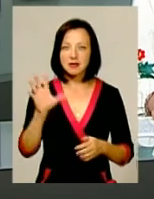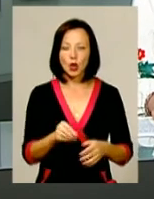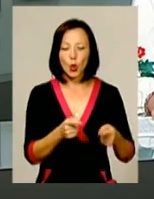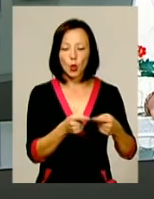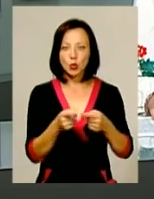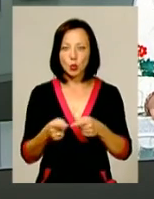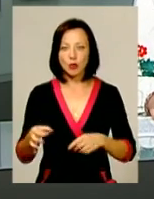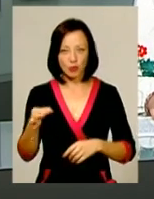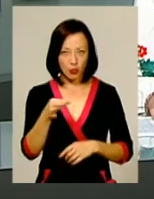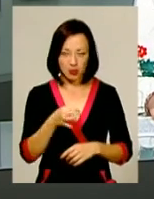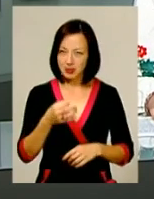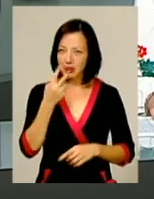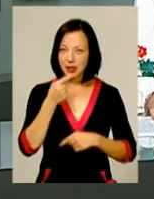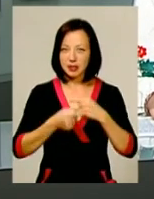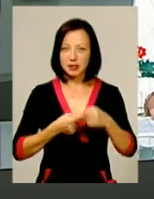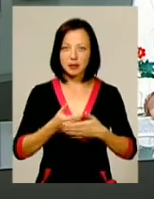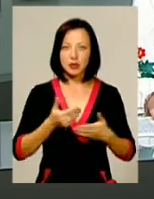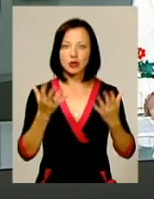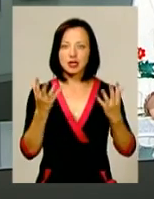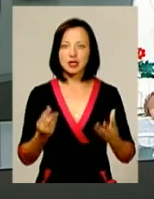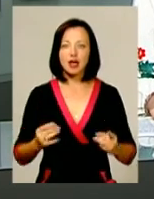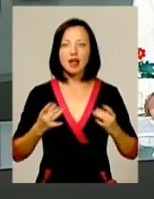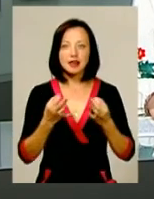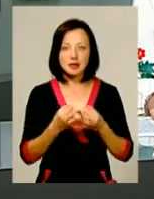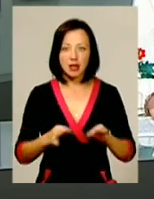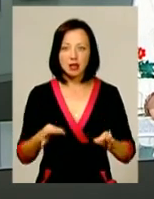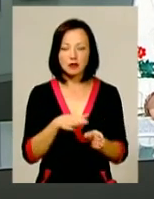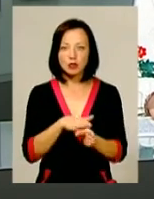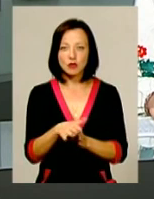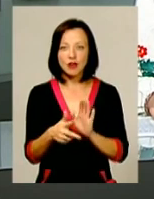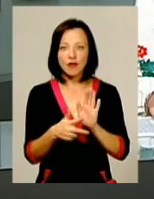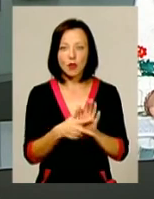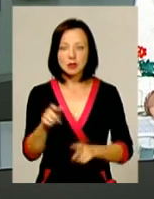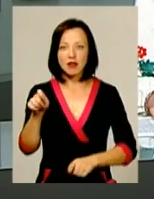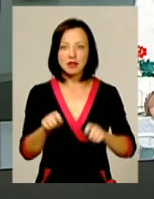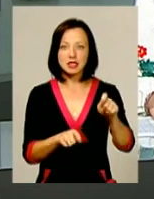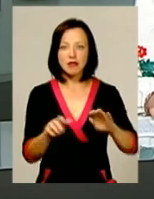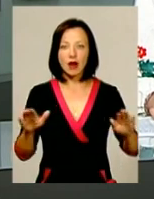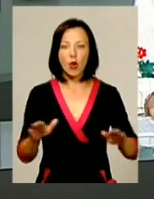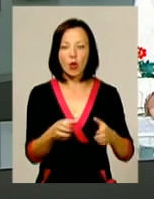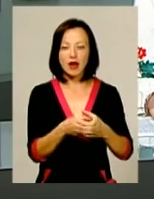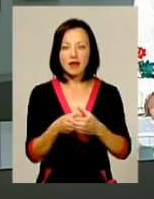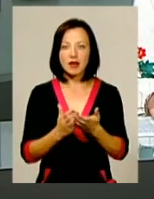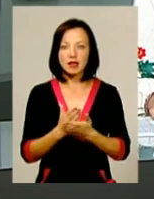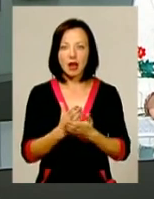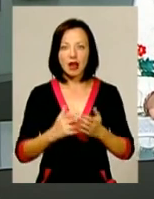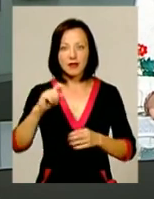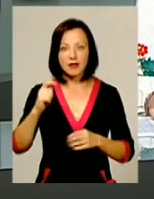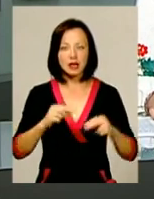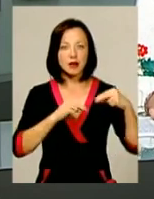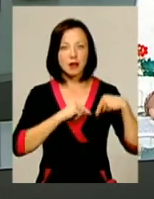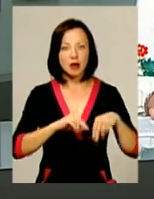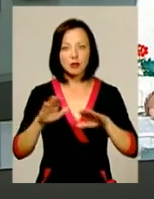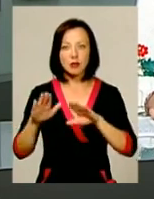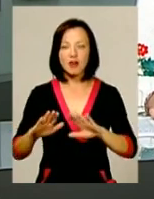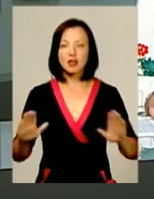Хмельниччини. Вже традиційно напередодні Дня Незалежності там відбувся 8-й фестиваль хорів ветеранів війни та праці. Побувала